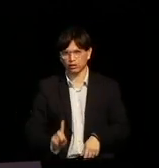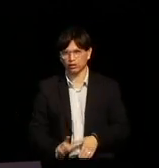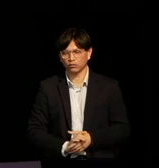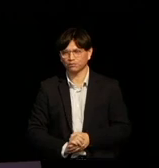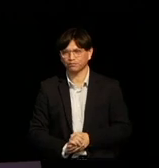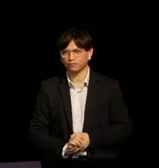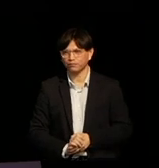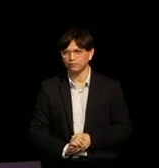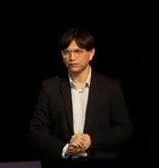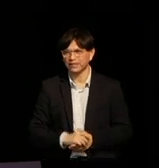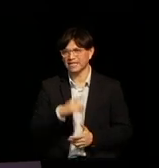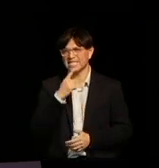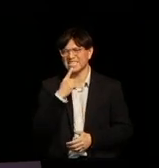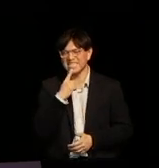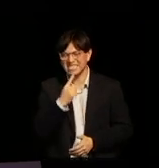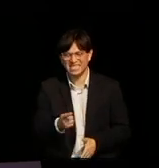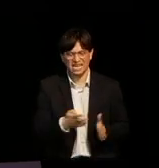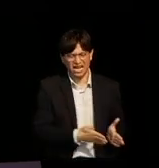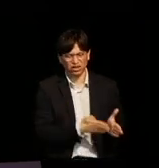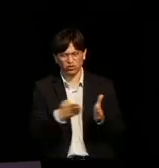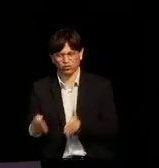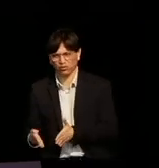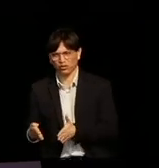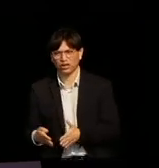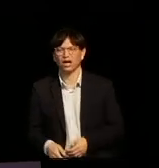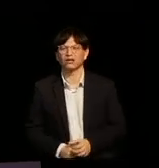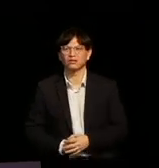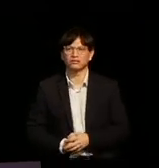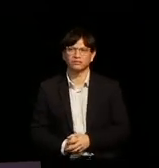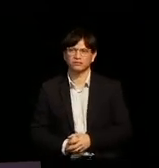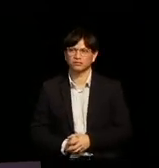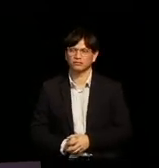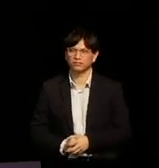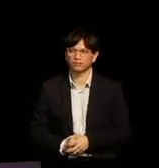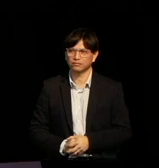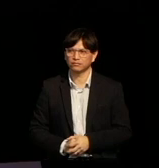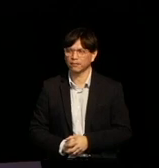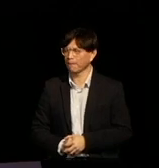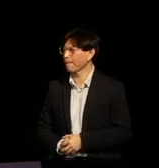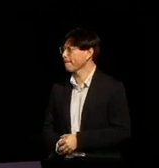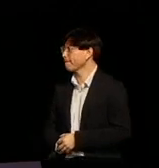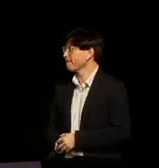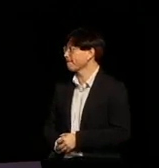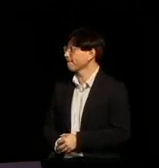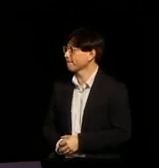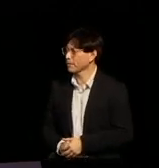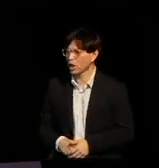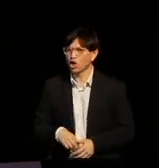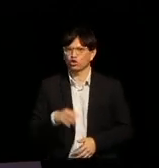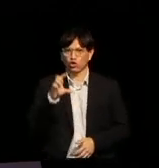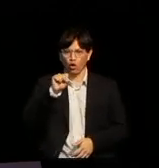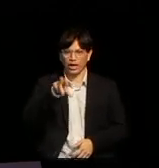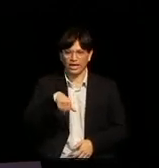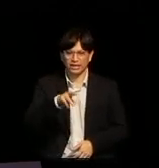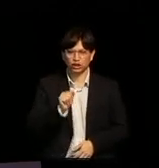quindi chi è che ha contribuito a questo a questo strumento Allora ovviamente a parte don Enzo che ha coordinato il